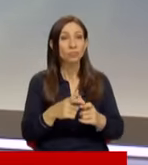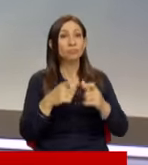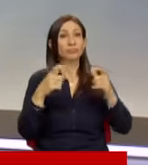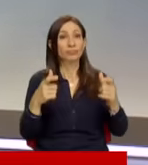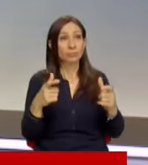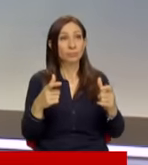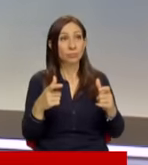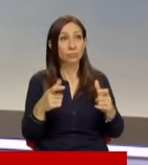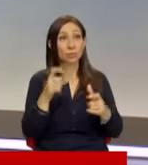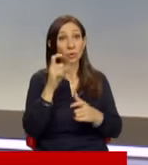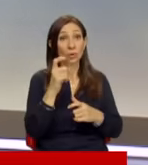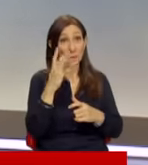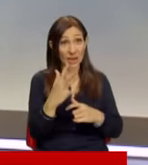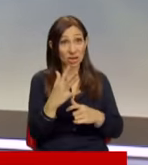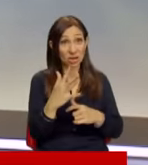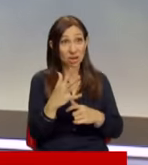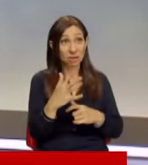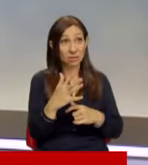taşlandırdı. 95'te